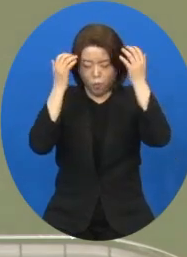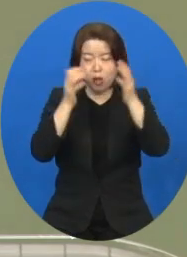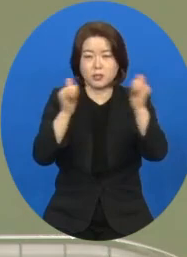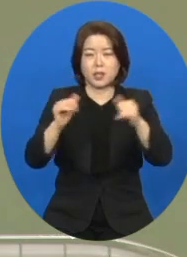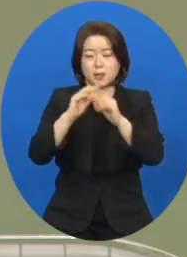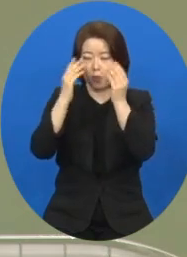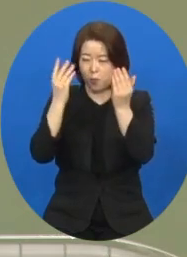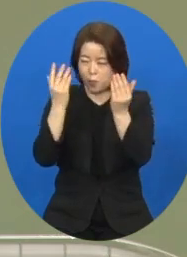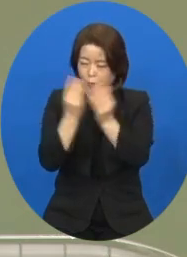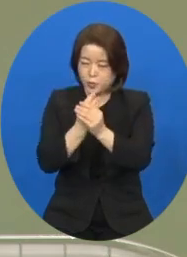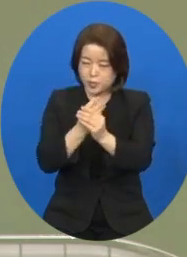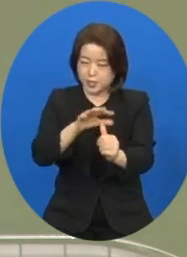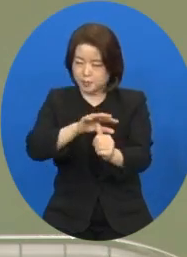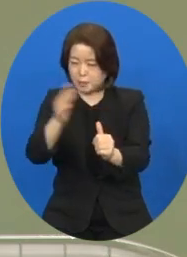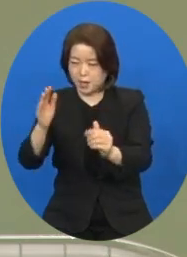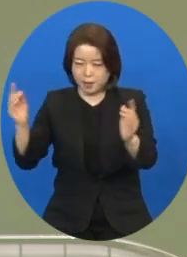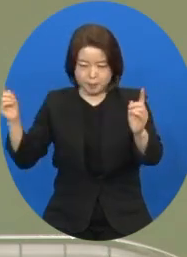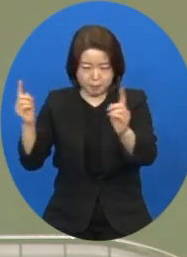온전하게 자유하게 해주셨어요.